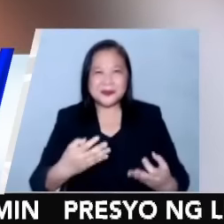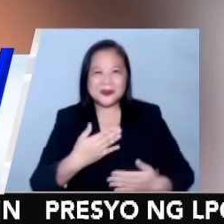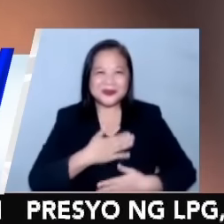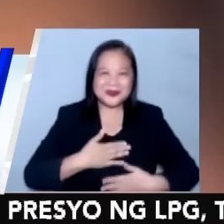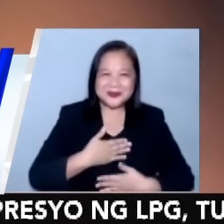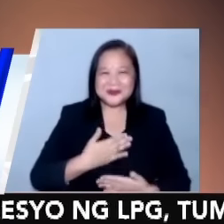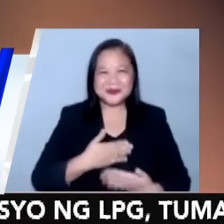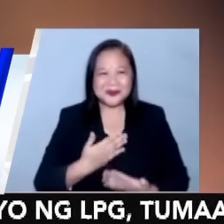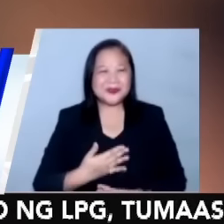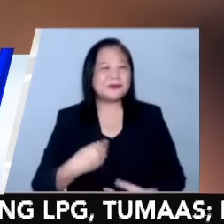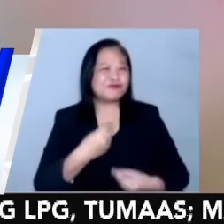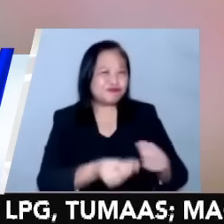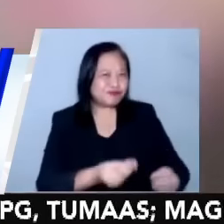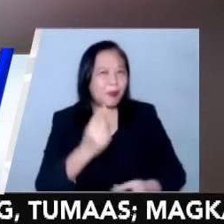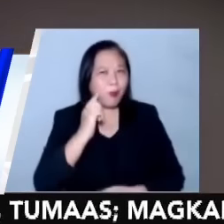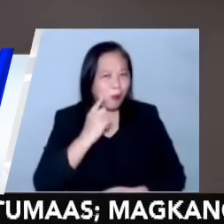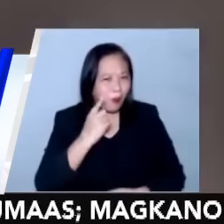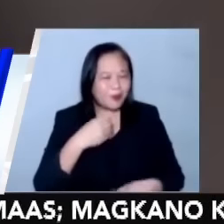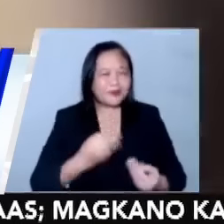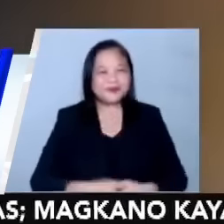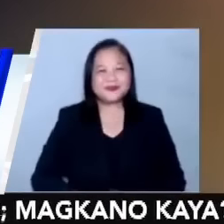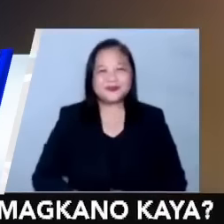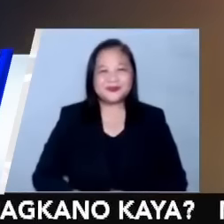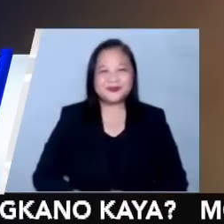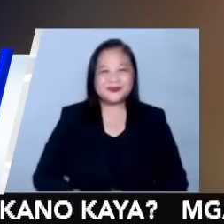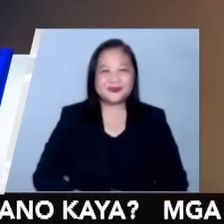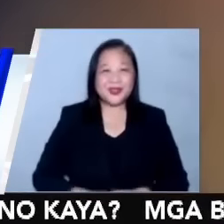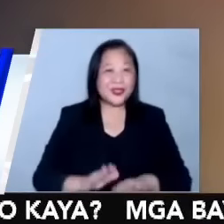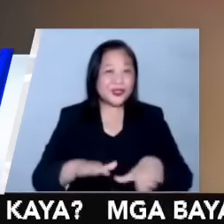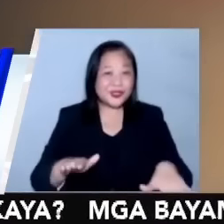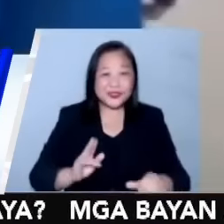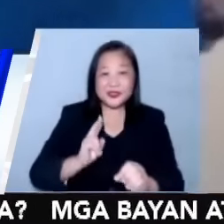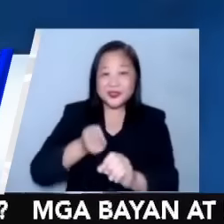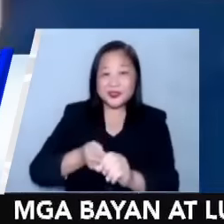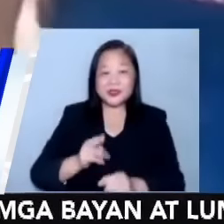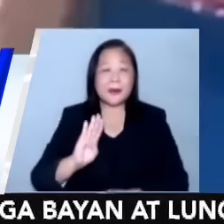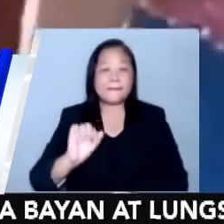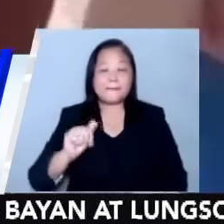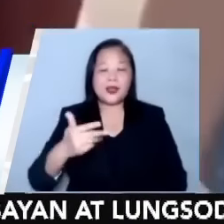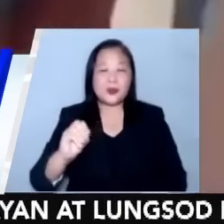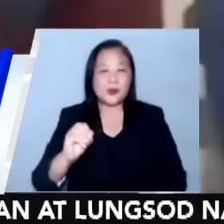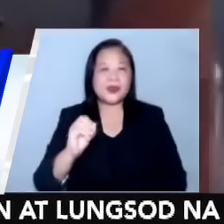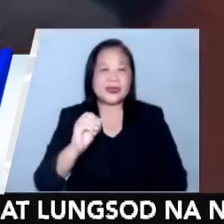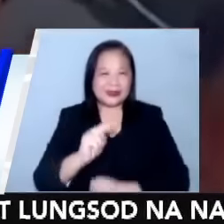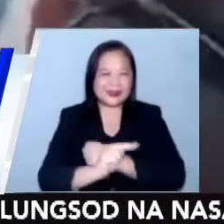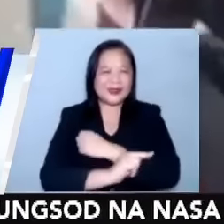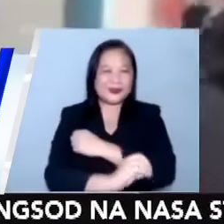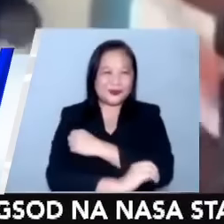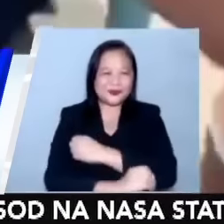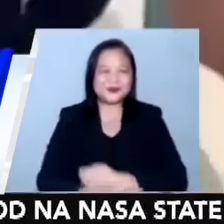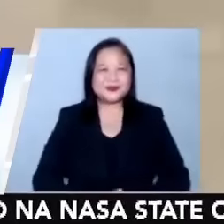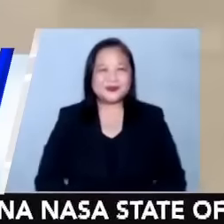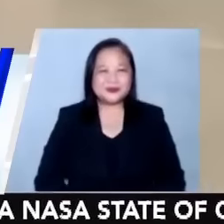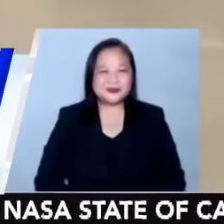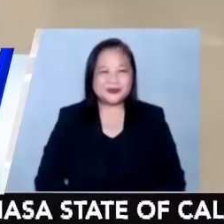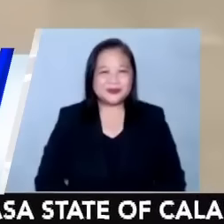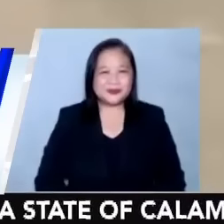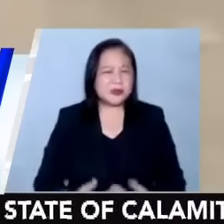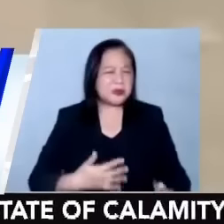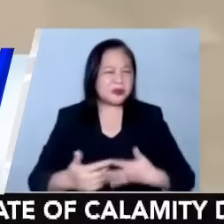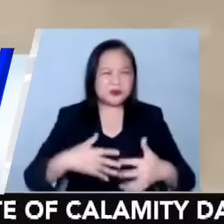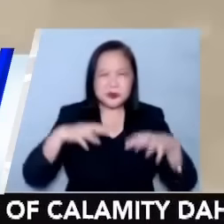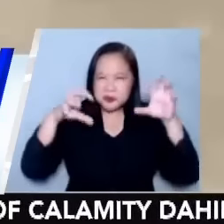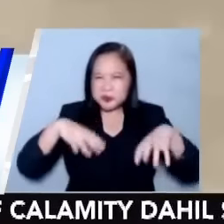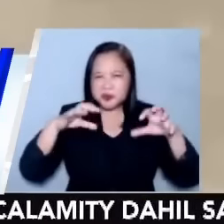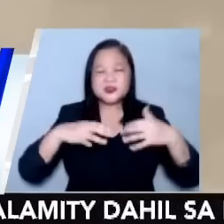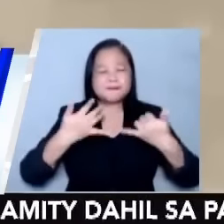treats. 40 bata rin ang lumahok sa ganyang event sa Bago Negros Occidental. Inulan man, hindi rin nagpatinag ang